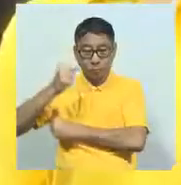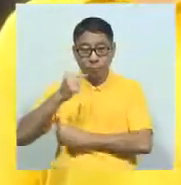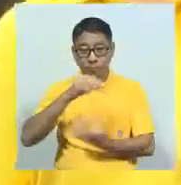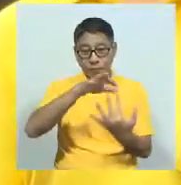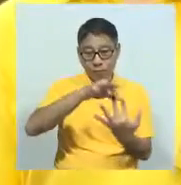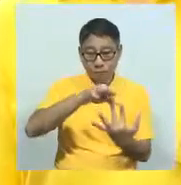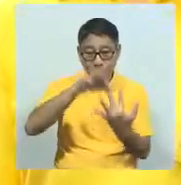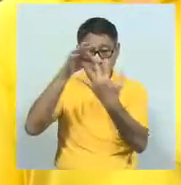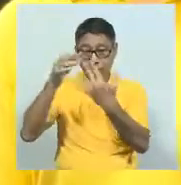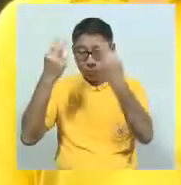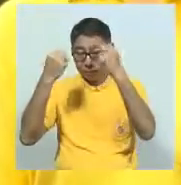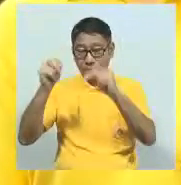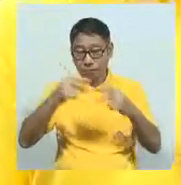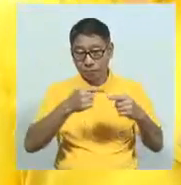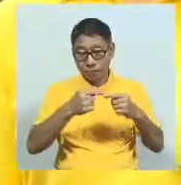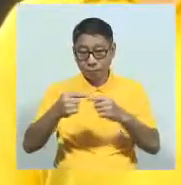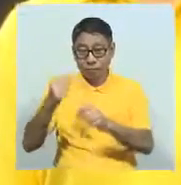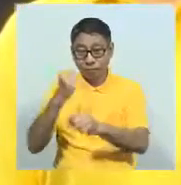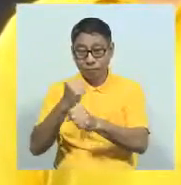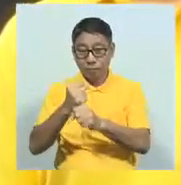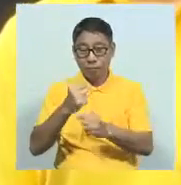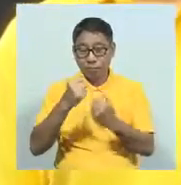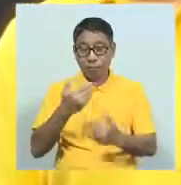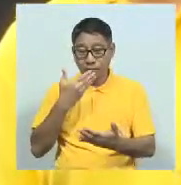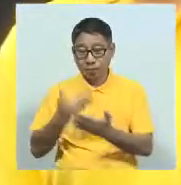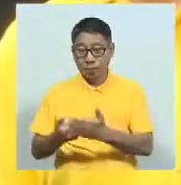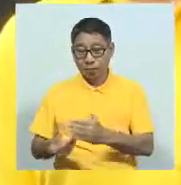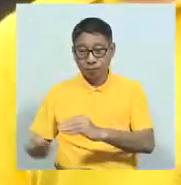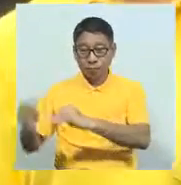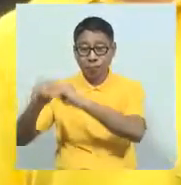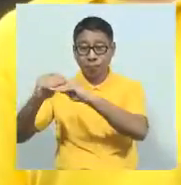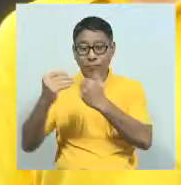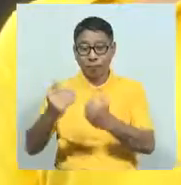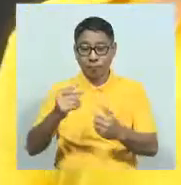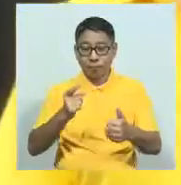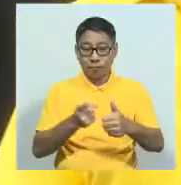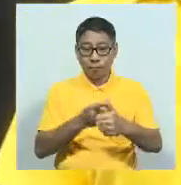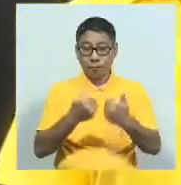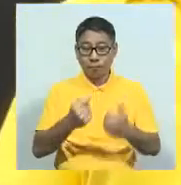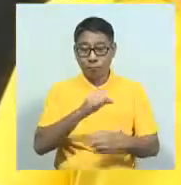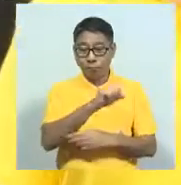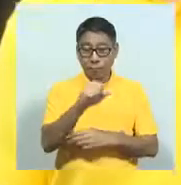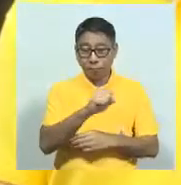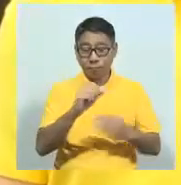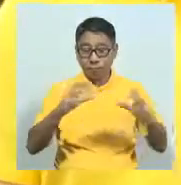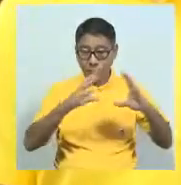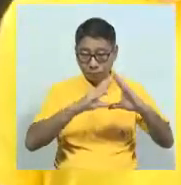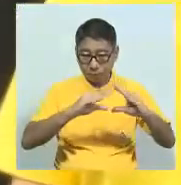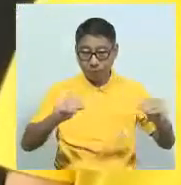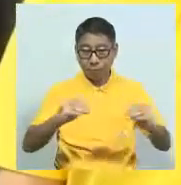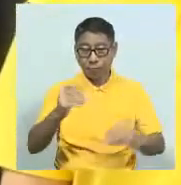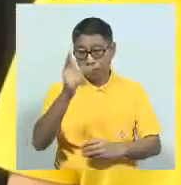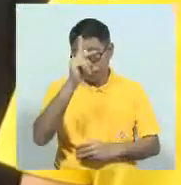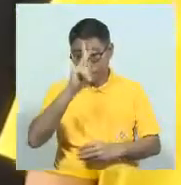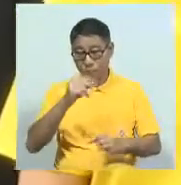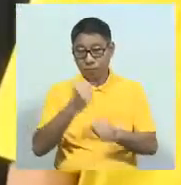เลือกเป็นนายกรัฐมนตรีต่อจะทำทุกอย่างให้ดีขึ้นกว่าเดิมซึ่งงานแรกก็คือจะทำสภาให้สงบให้เกียรติเคารพกันและ